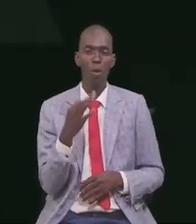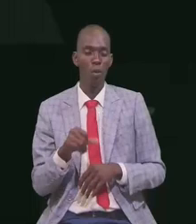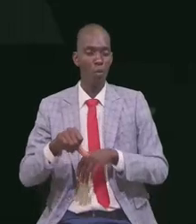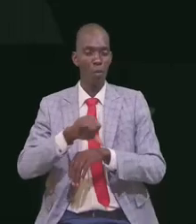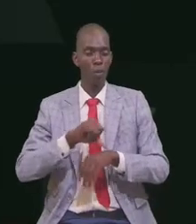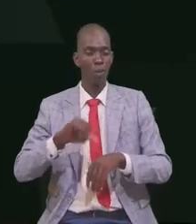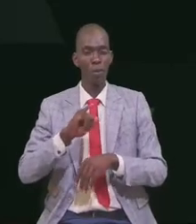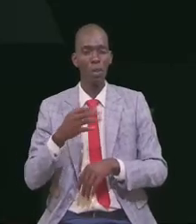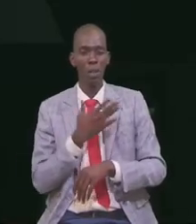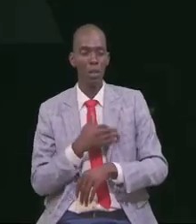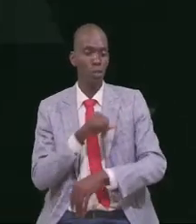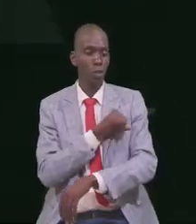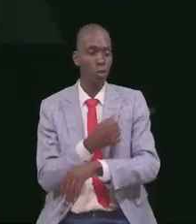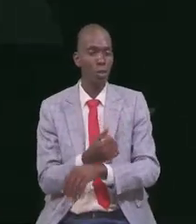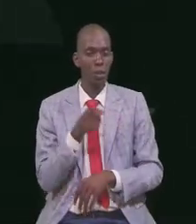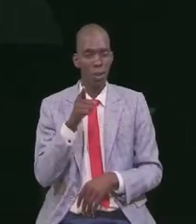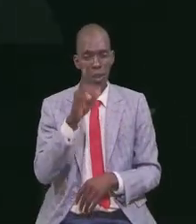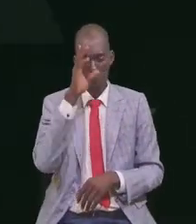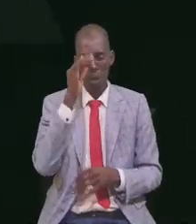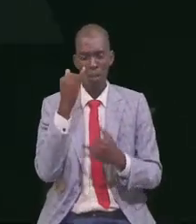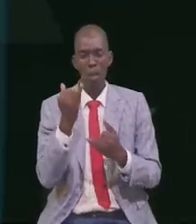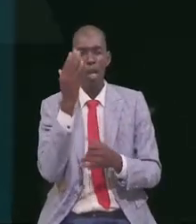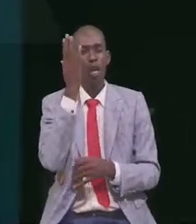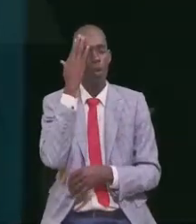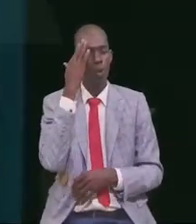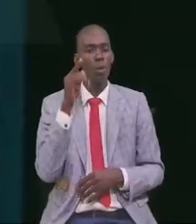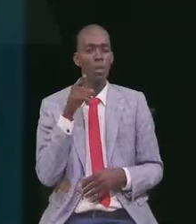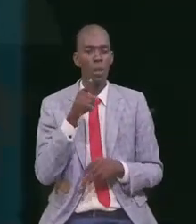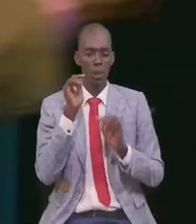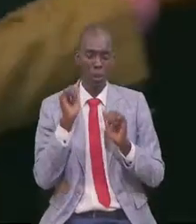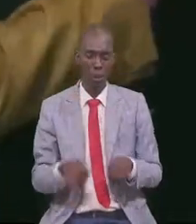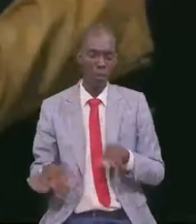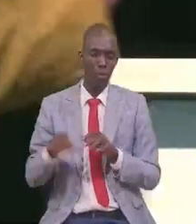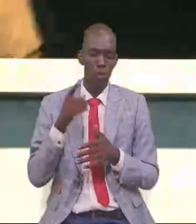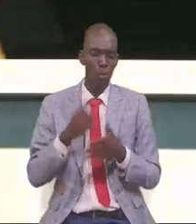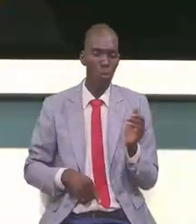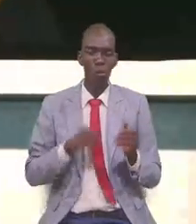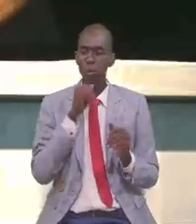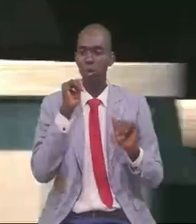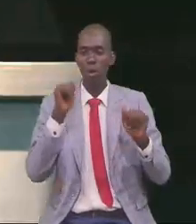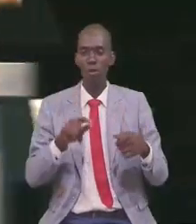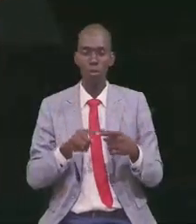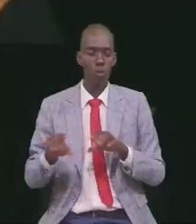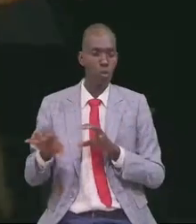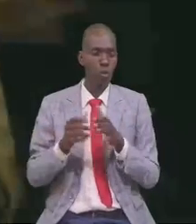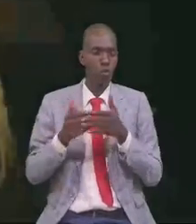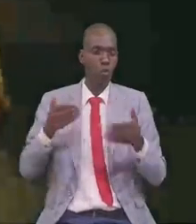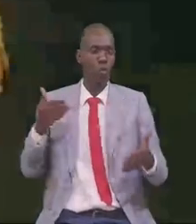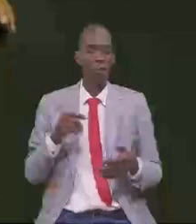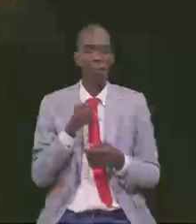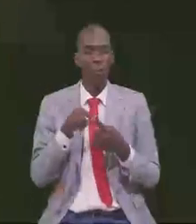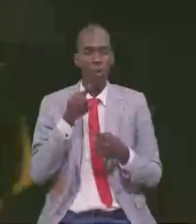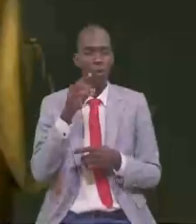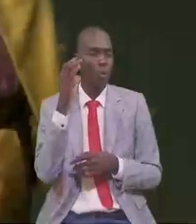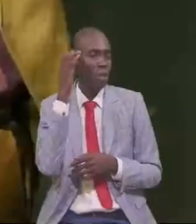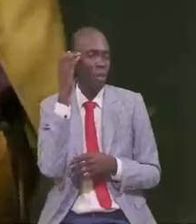il savait que je peux faire ce que je n'arrivais pas à faire avant. Et quand vous entendez la parole, que